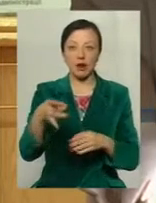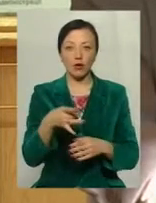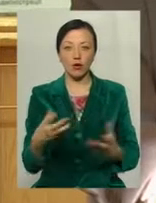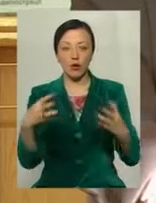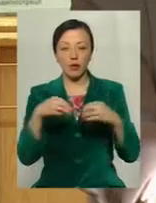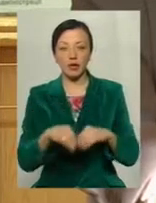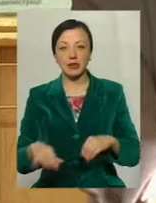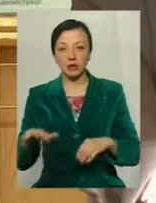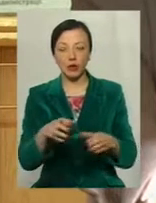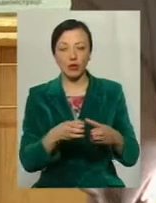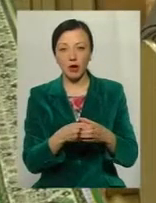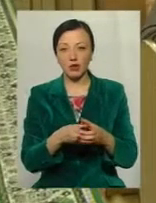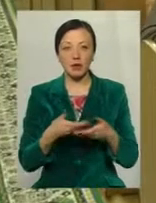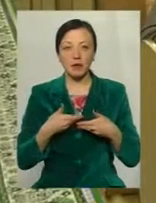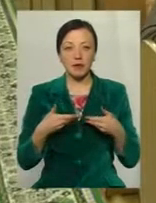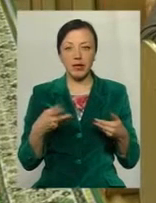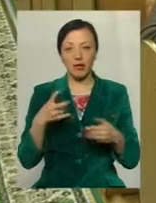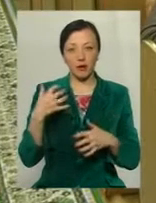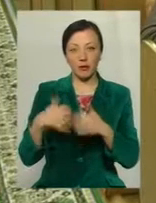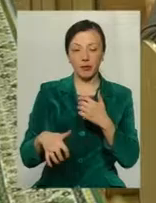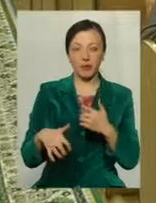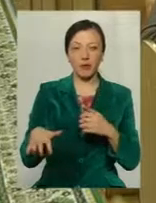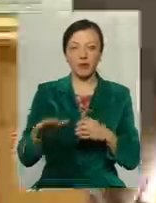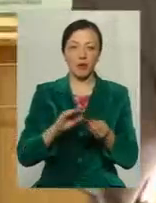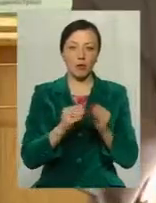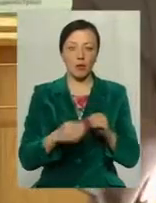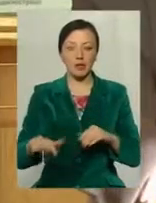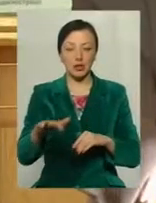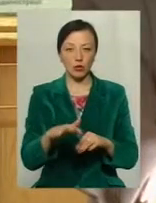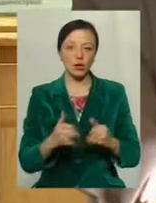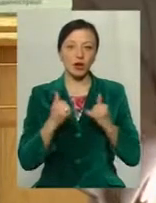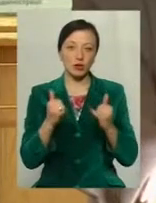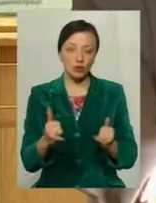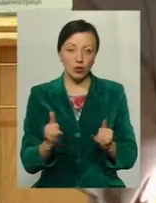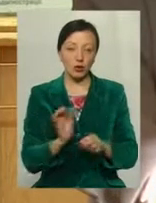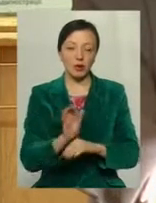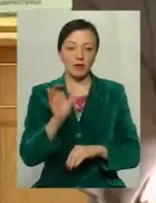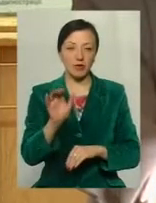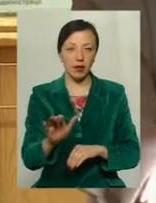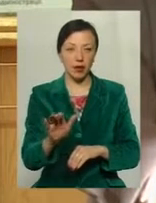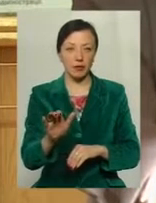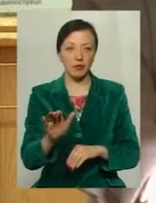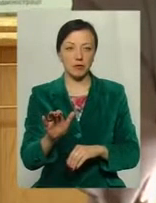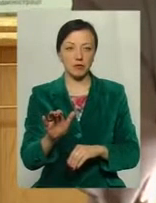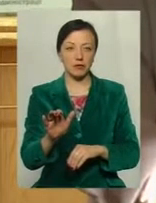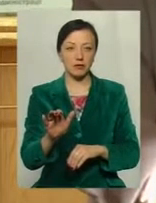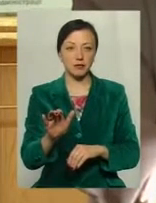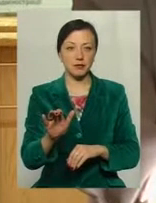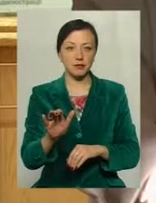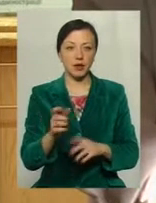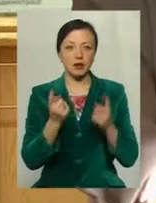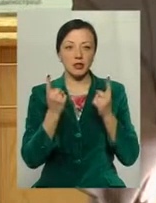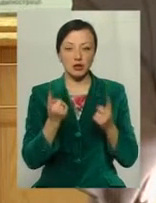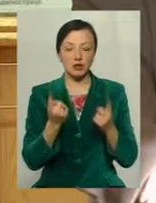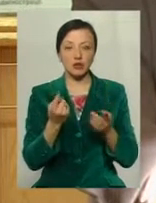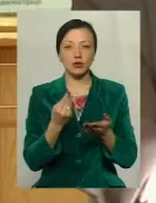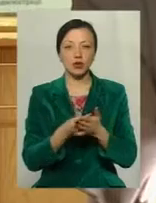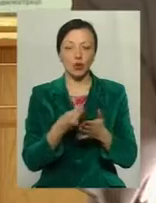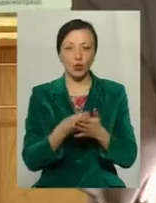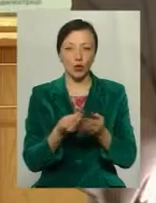пропонується чимало коштів спрямувати і на розвиток територій. Не дивлячись на гіршу динаміку виконання обласного бюджету у